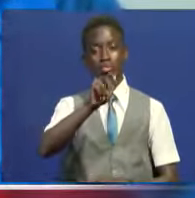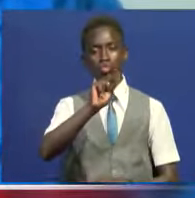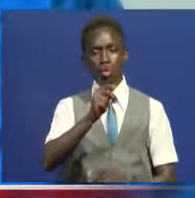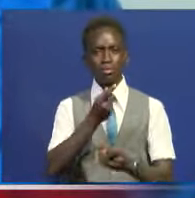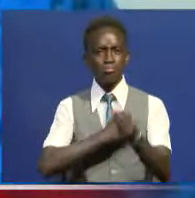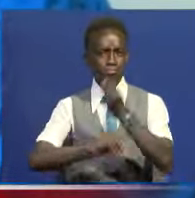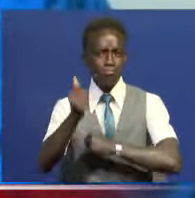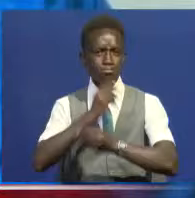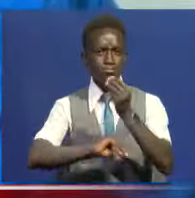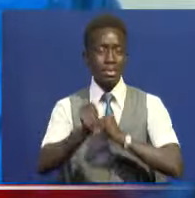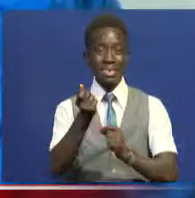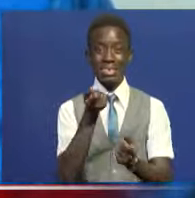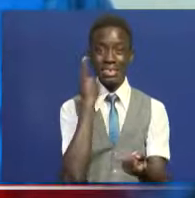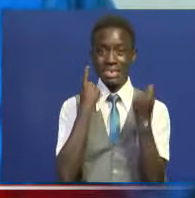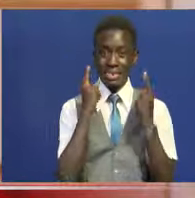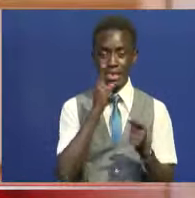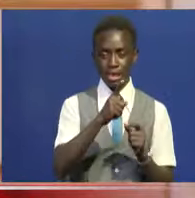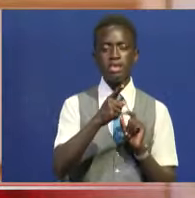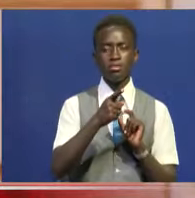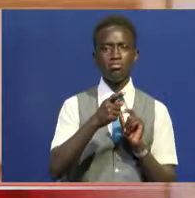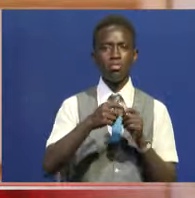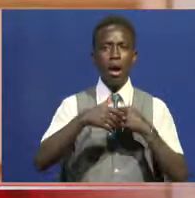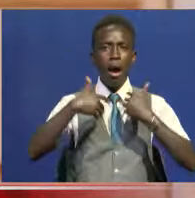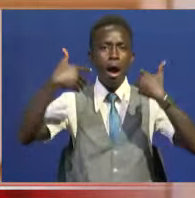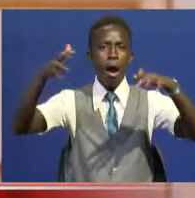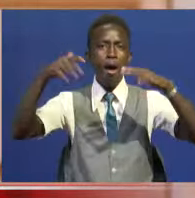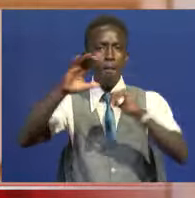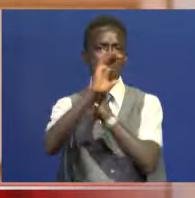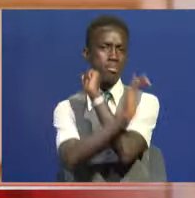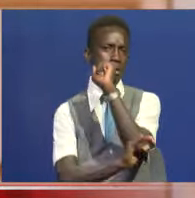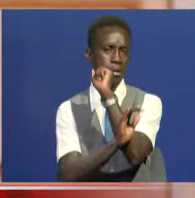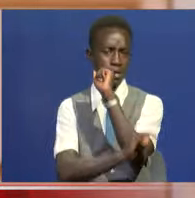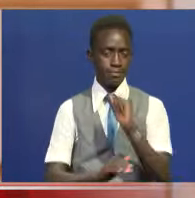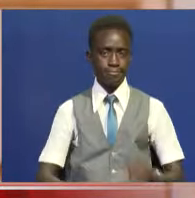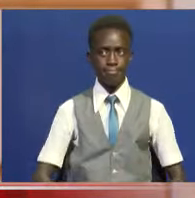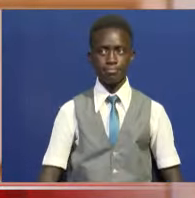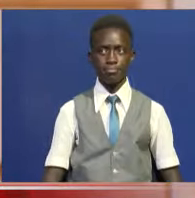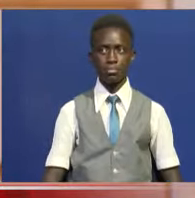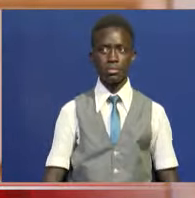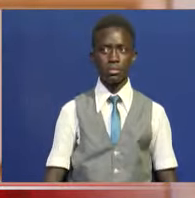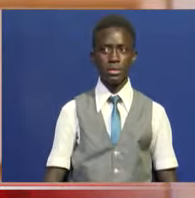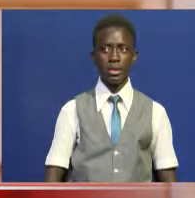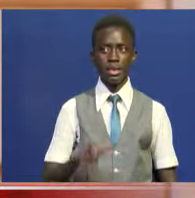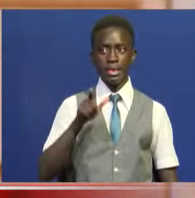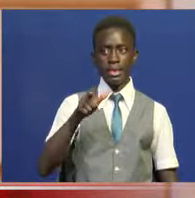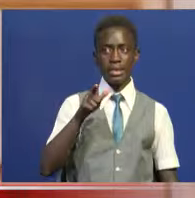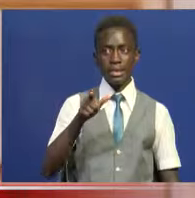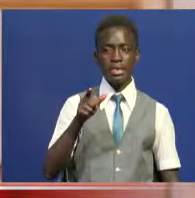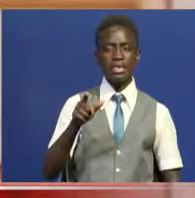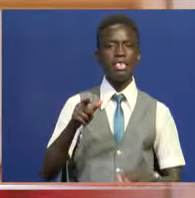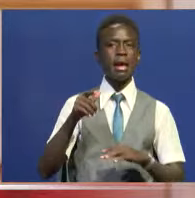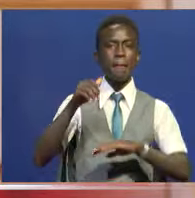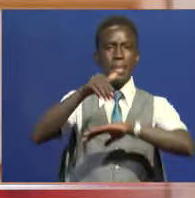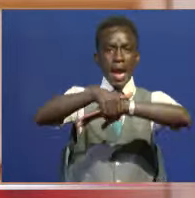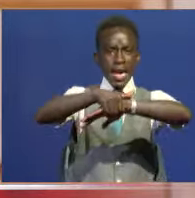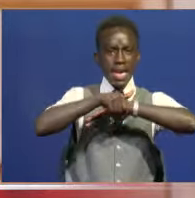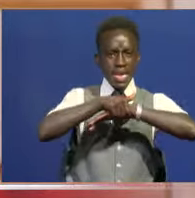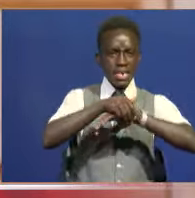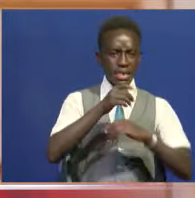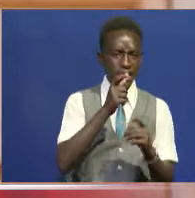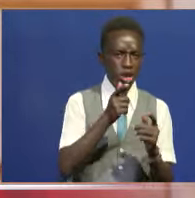katika maduka yaliyo nje ya nchi hii. The English press-pressed tea will be replaced by Kenyan tea. Because